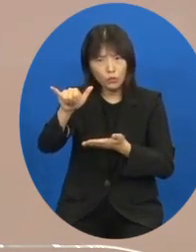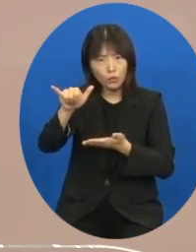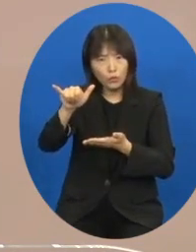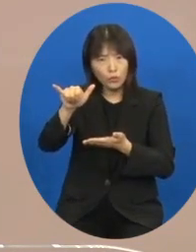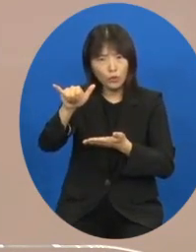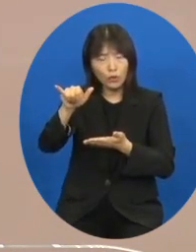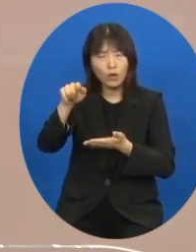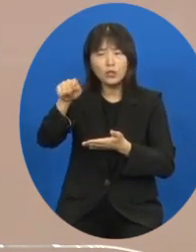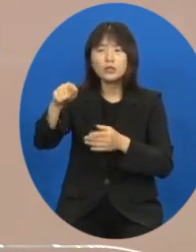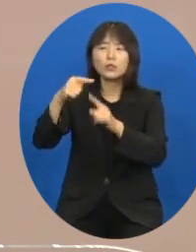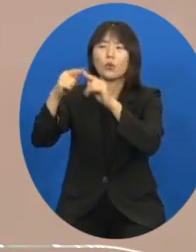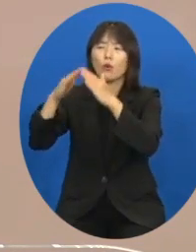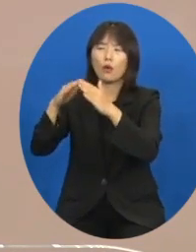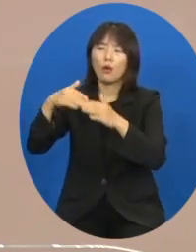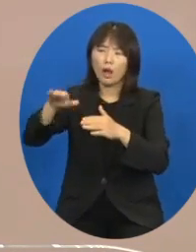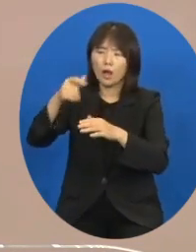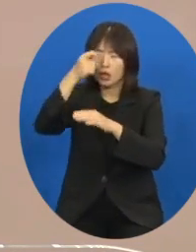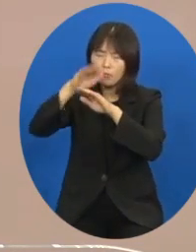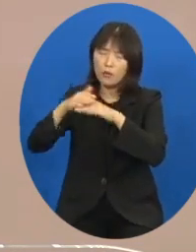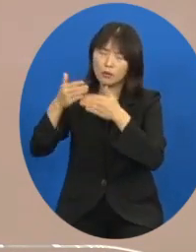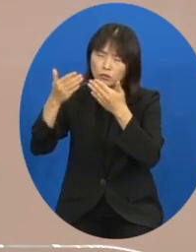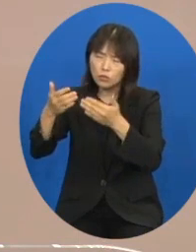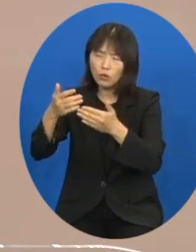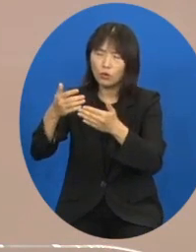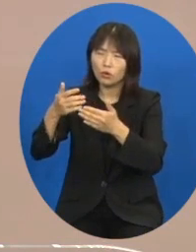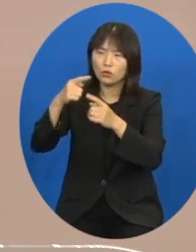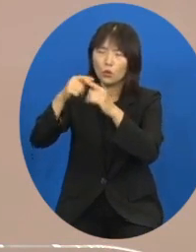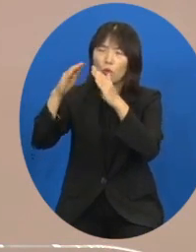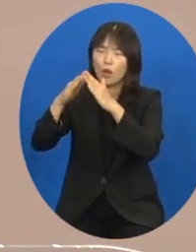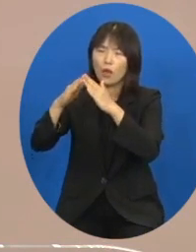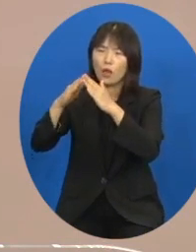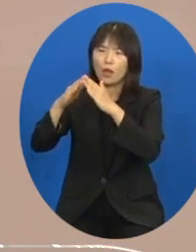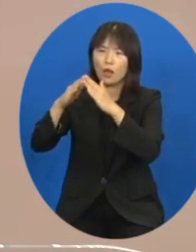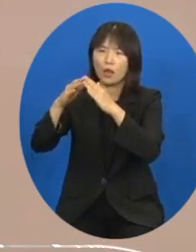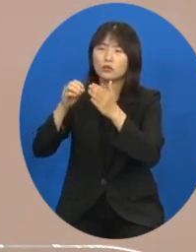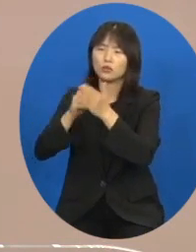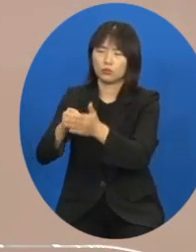그 교회에 가서 예배드리고 그 교회 교인이 될 거예요.